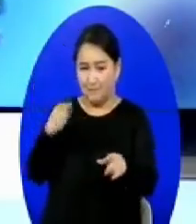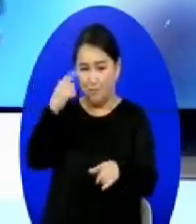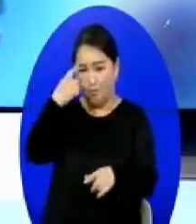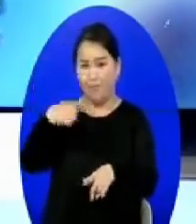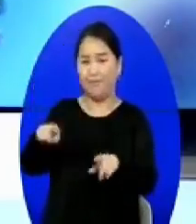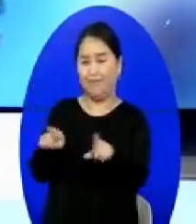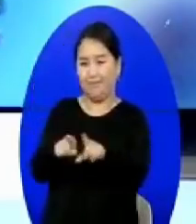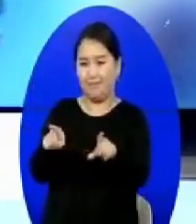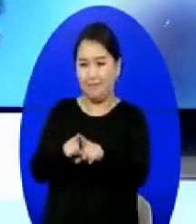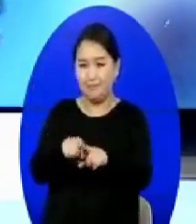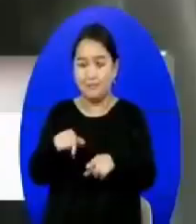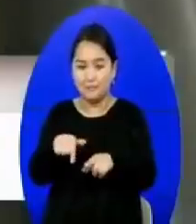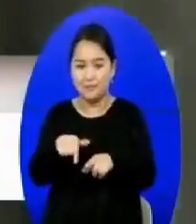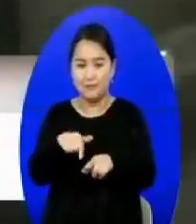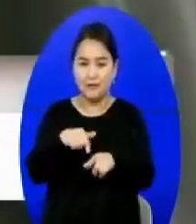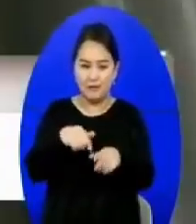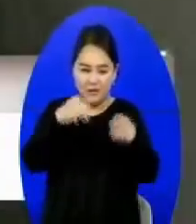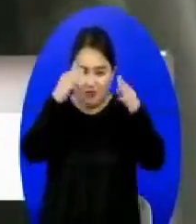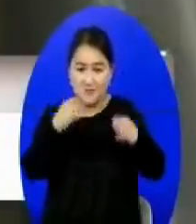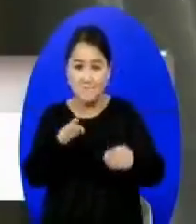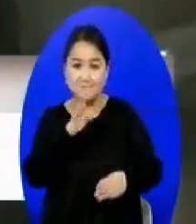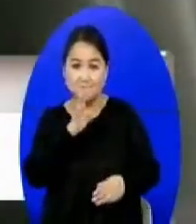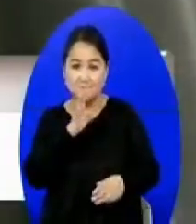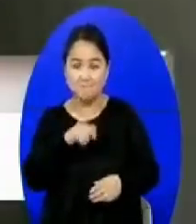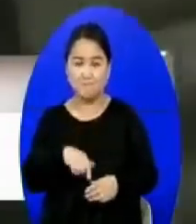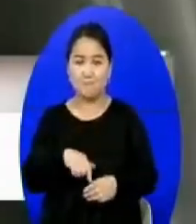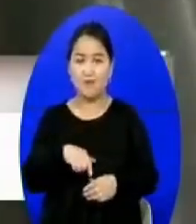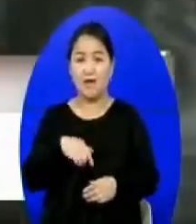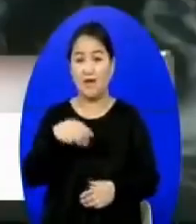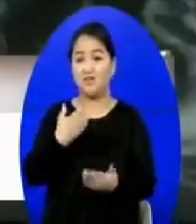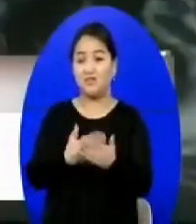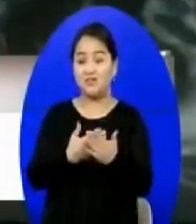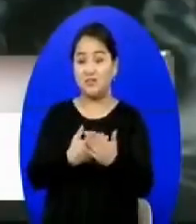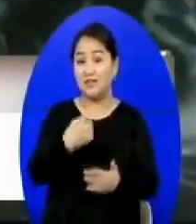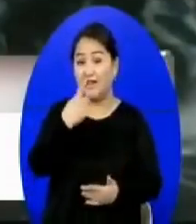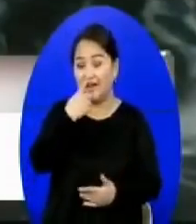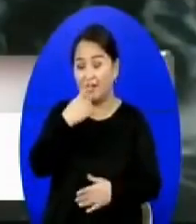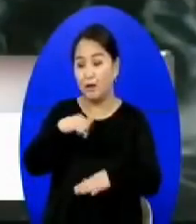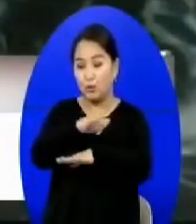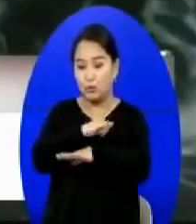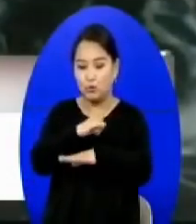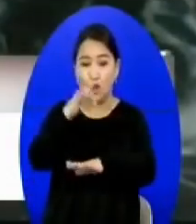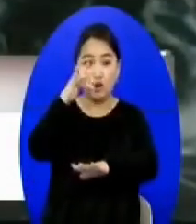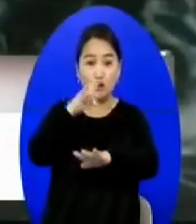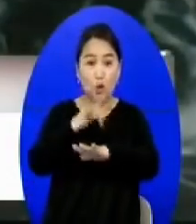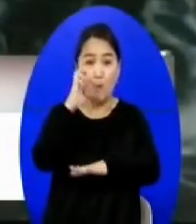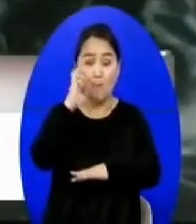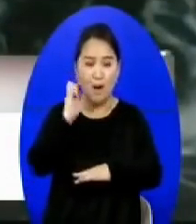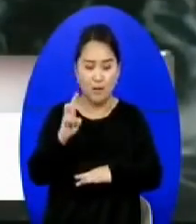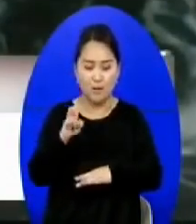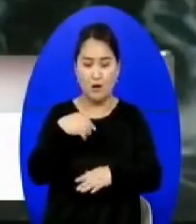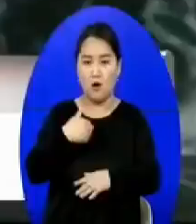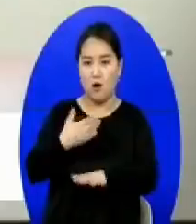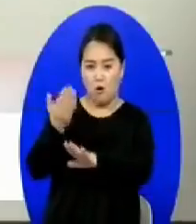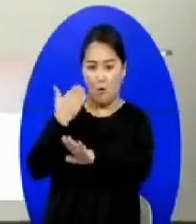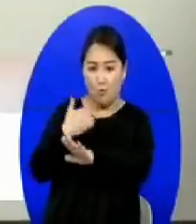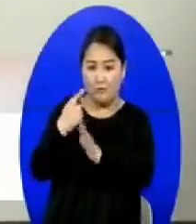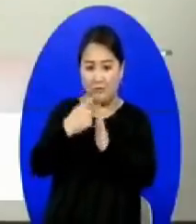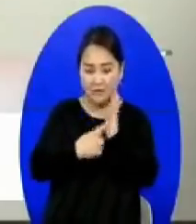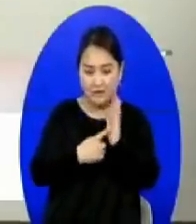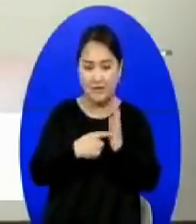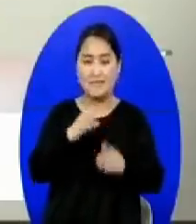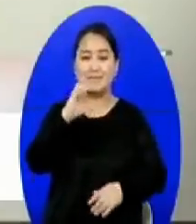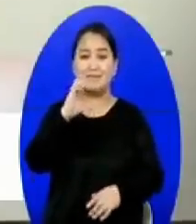энэ асуудлаа шийдэж эхлэдэг байна. Тухайлбал бүгд найрамдах хятад улсын төв банк одоо өнгөрсөн сард санхүү бизнесийн салбараа